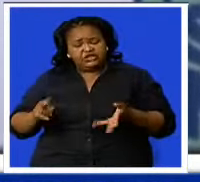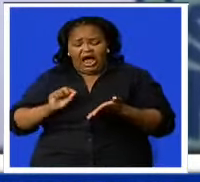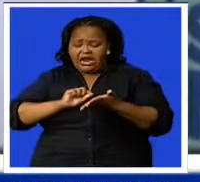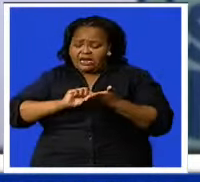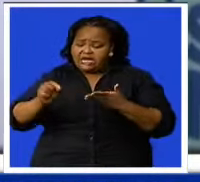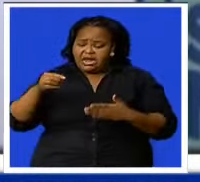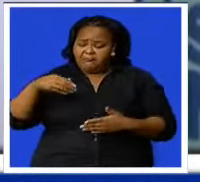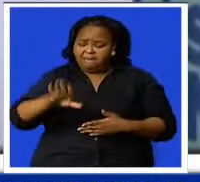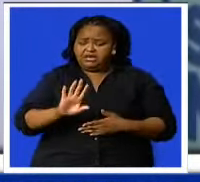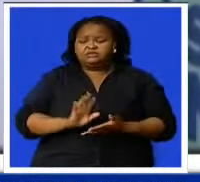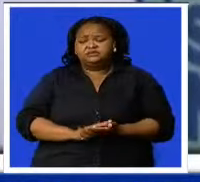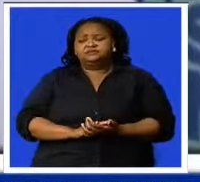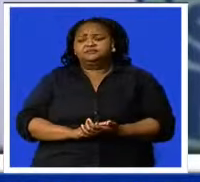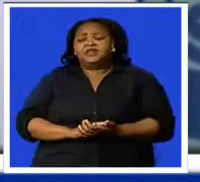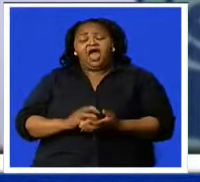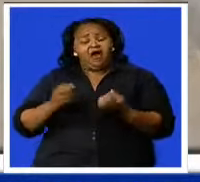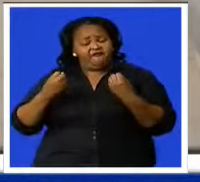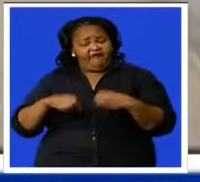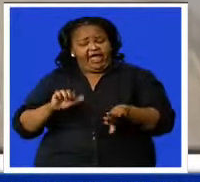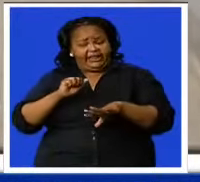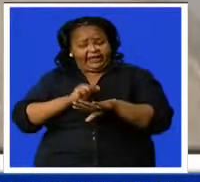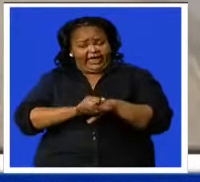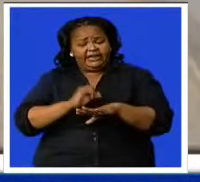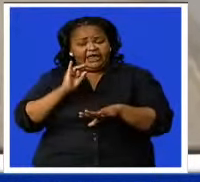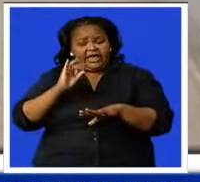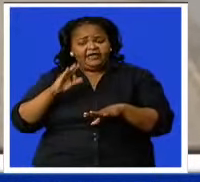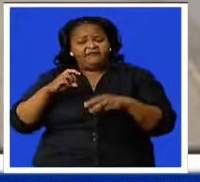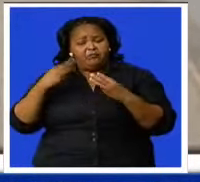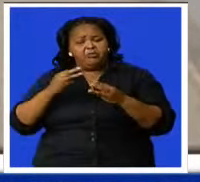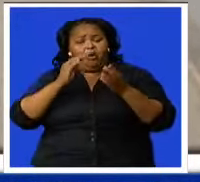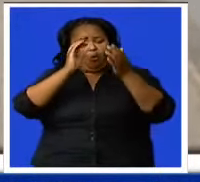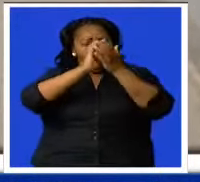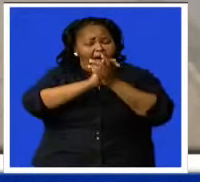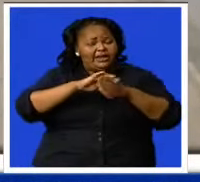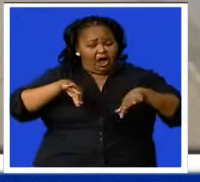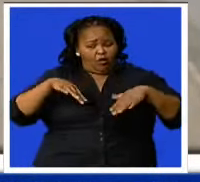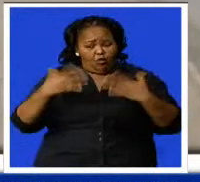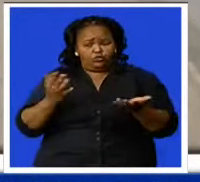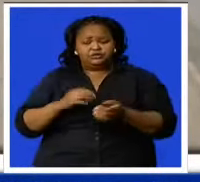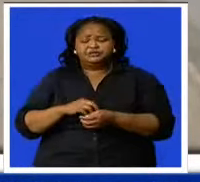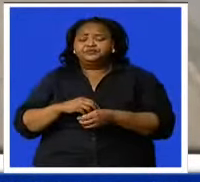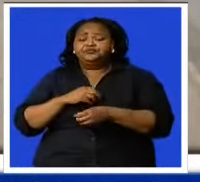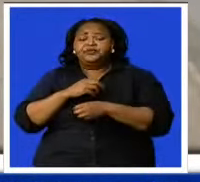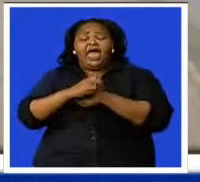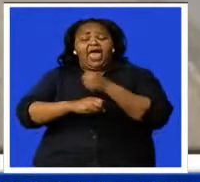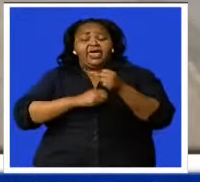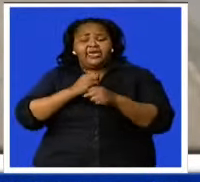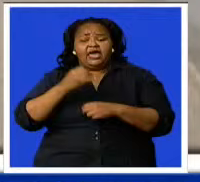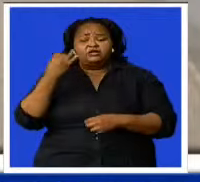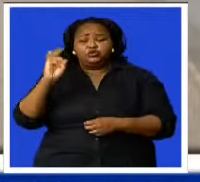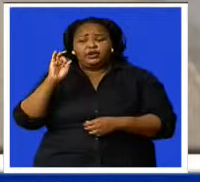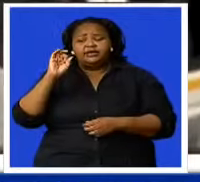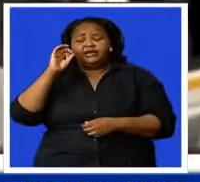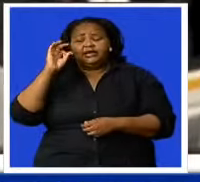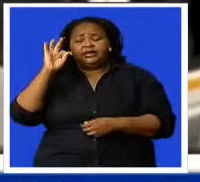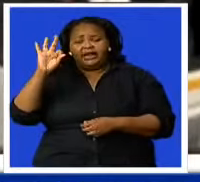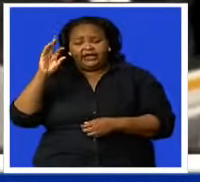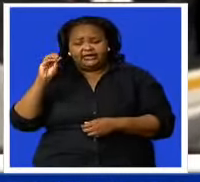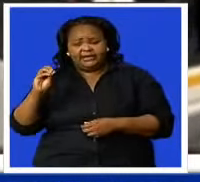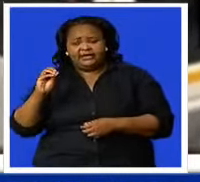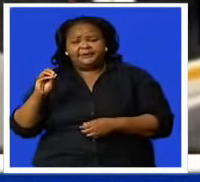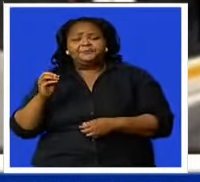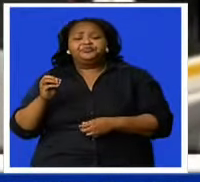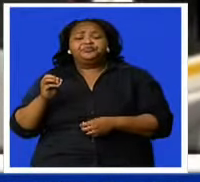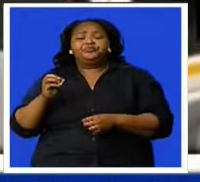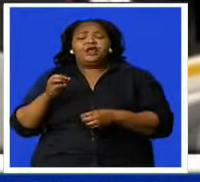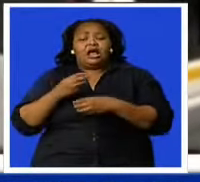kwenda lokho nangabe sive singakasibambisi ngeminyaka wa 2030 kubhekeke ukuthi livela kangwane libe yincenye yemavela ahamba empile eTindzabeni